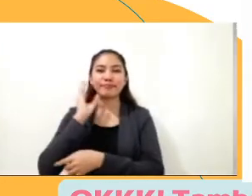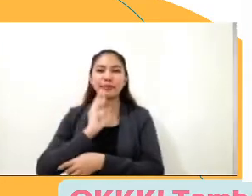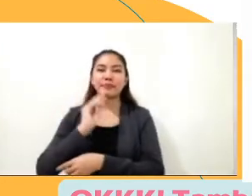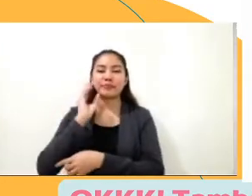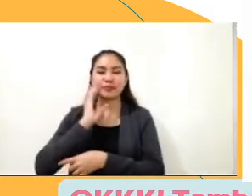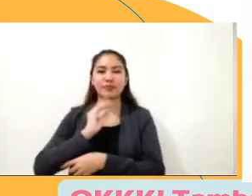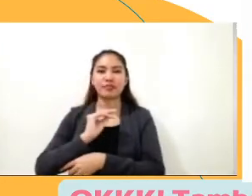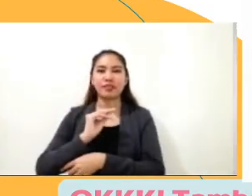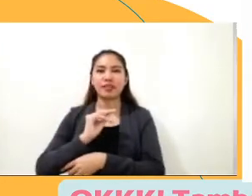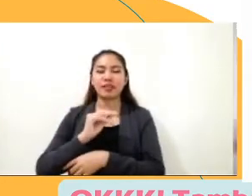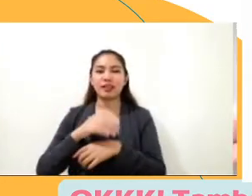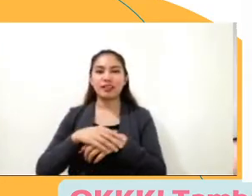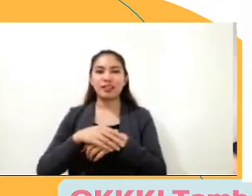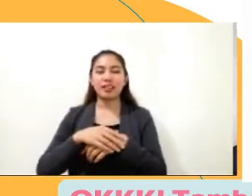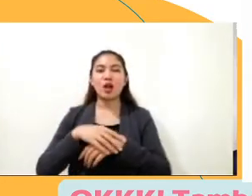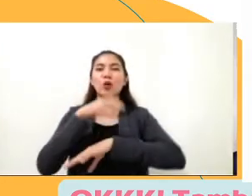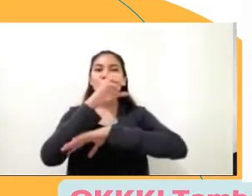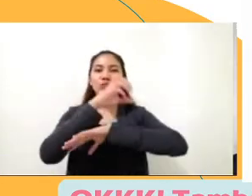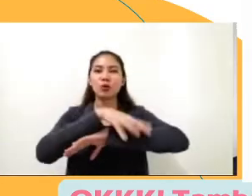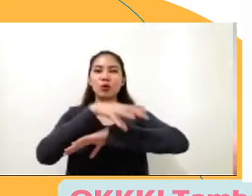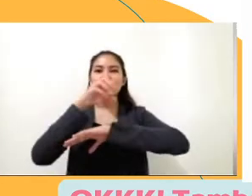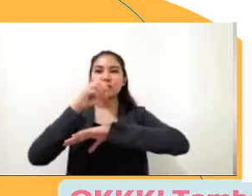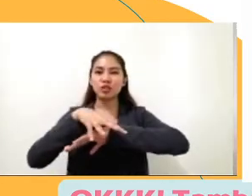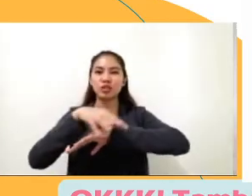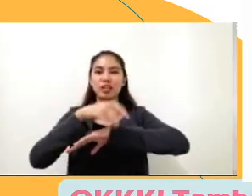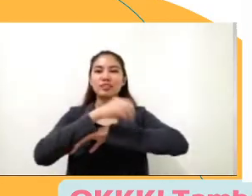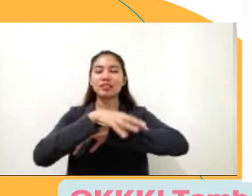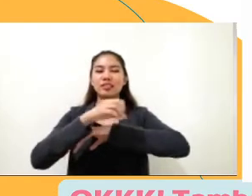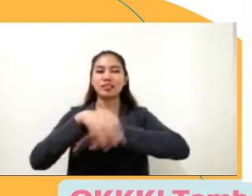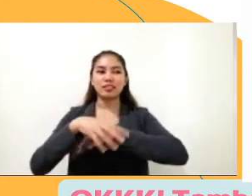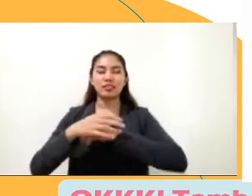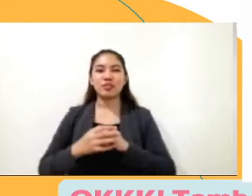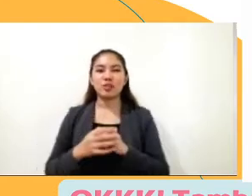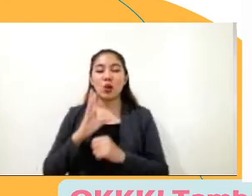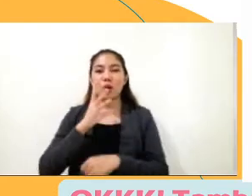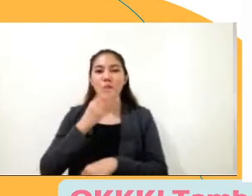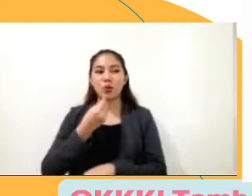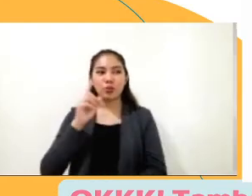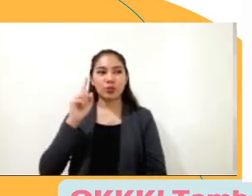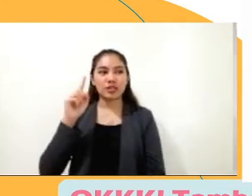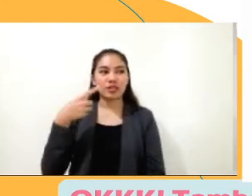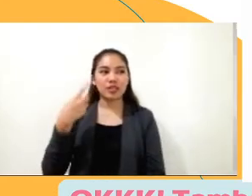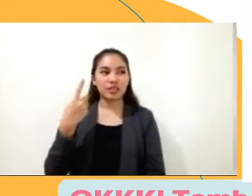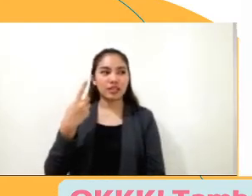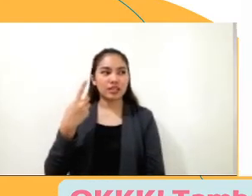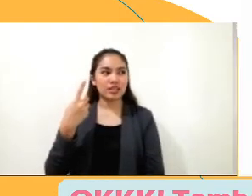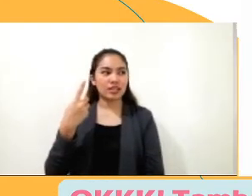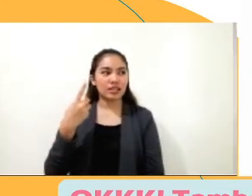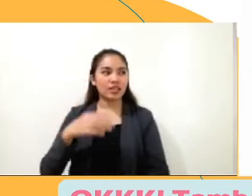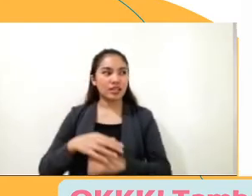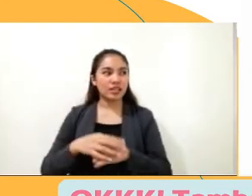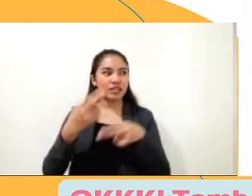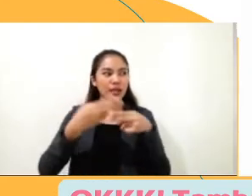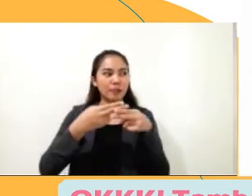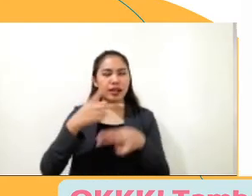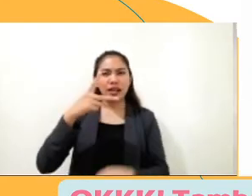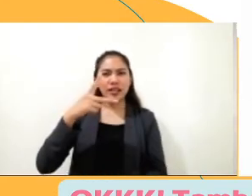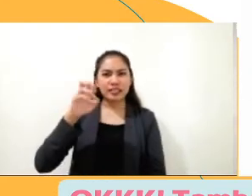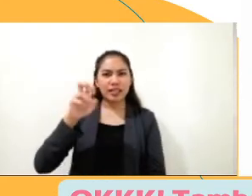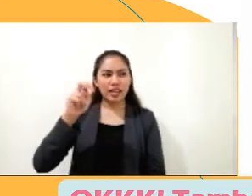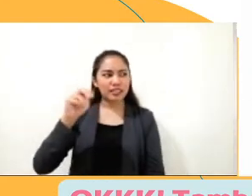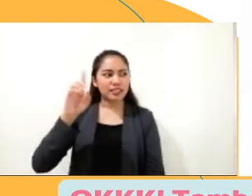mga chismosa-chismosa at nangunguna dito si Nakenda at Ostina. Sila